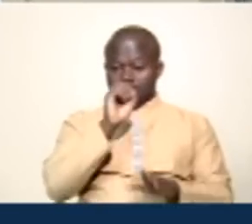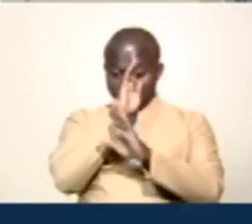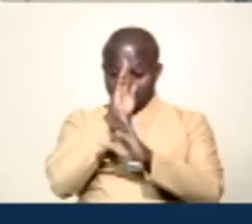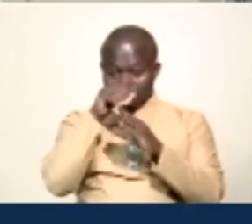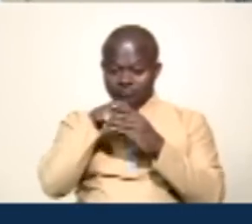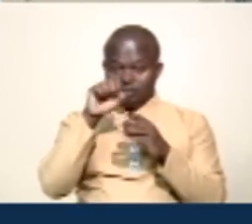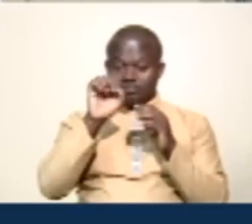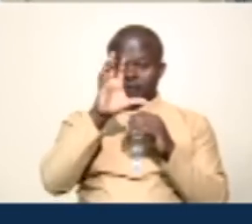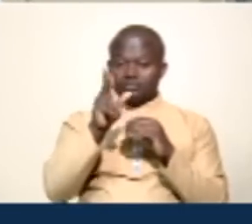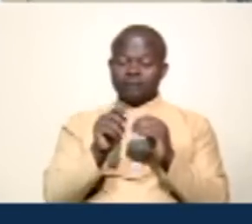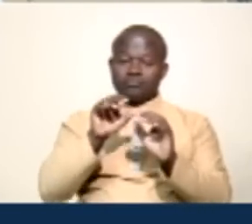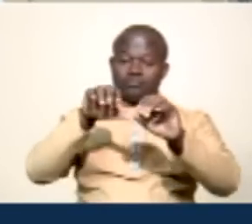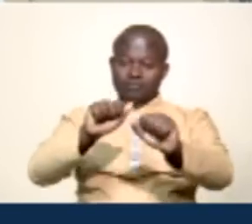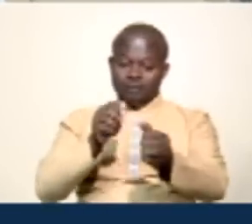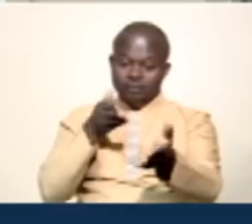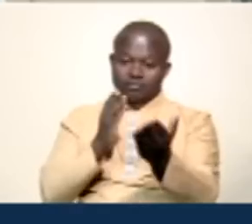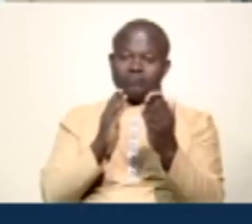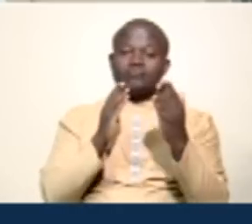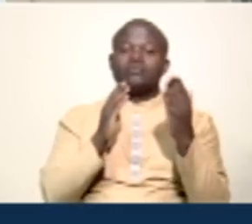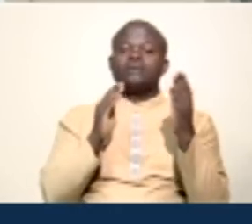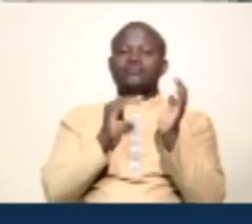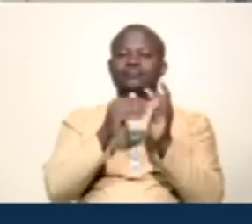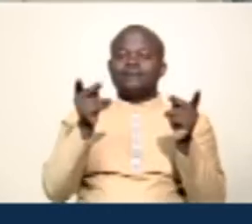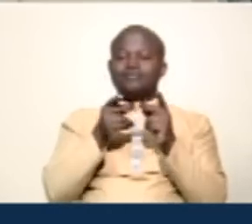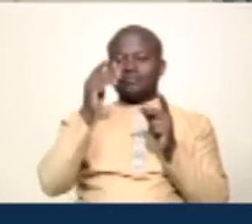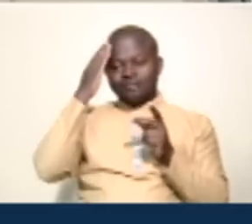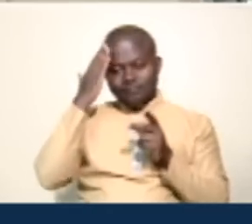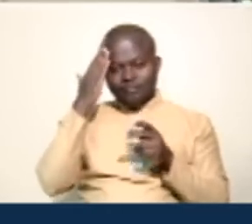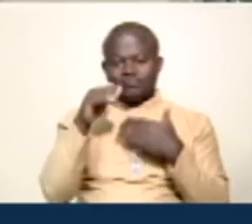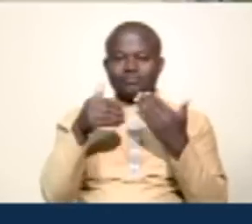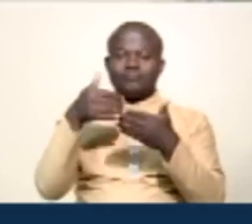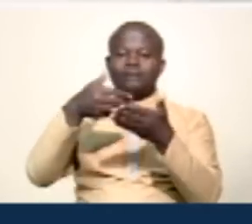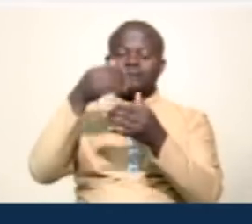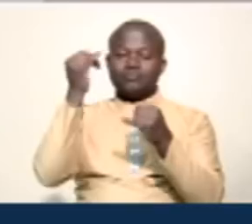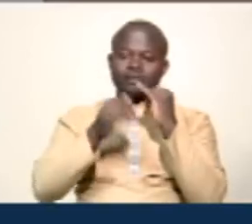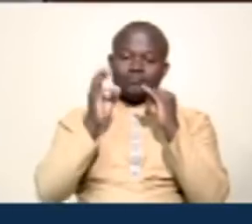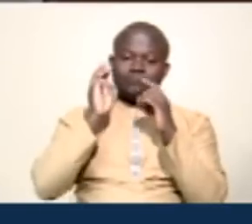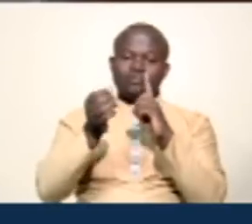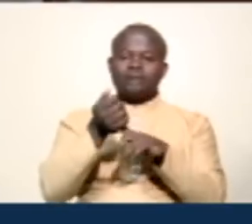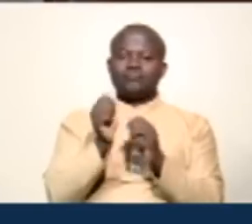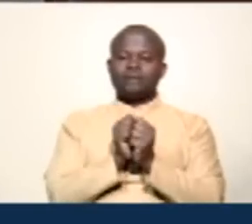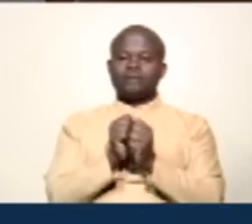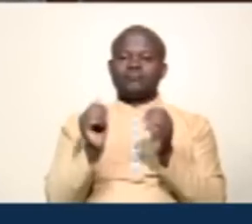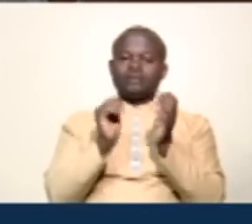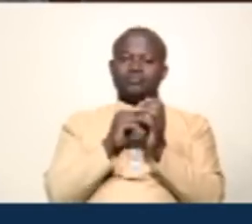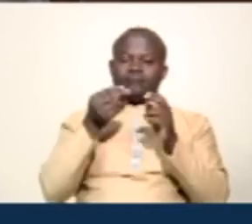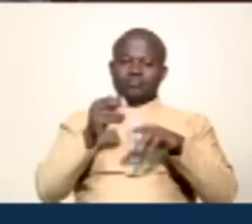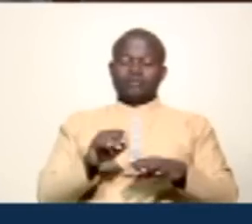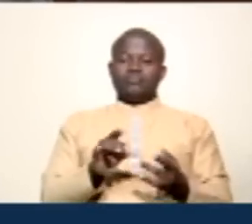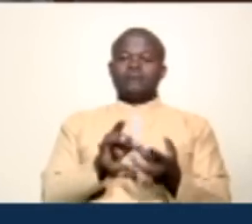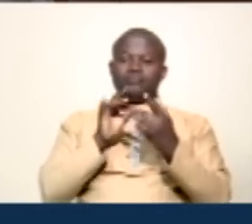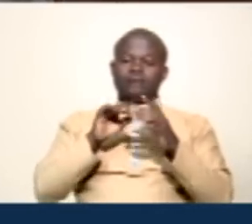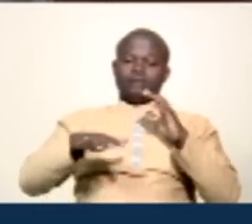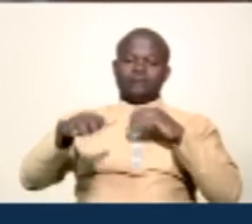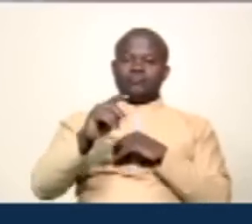niho hazafatirwa zakurikiranwa aho turahazi iherezo bizashoboka hari umwihariko rero hano mu yabaza ari